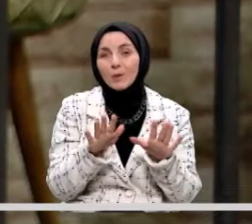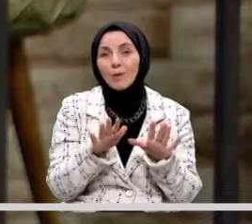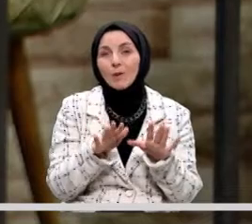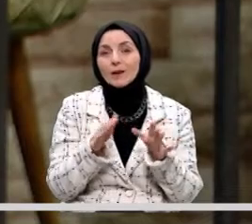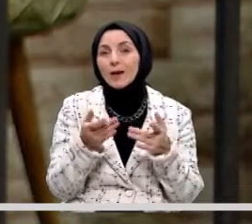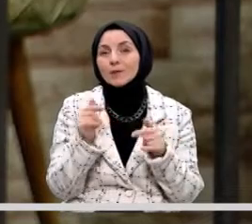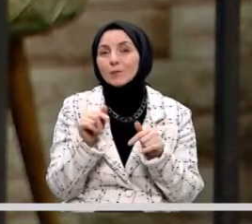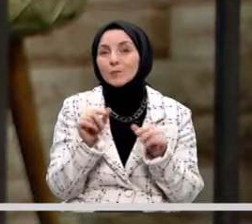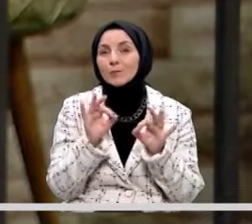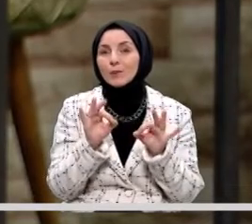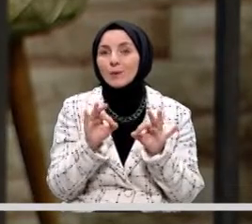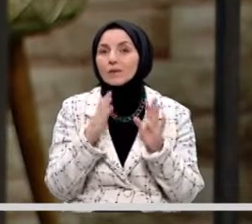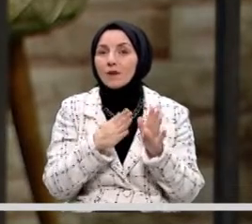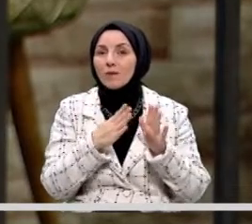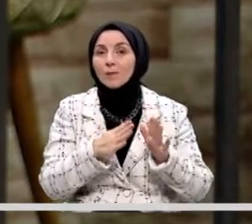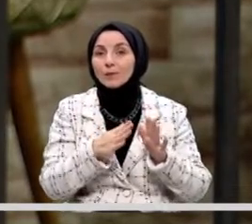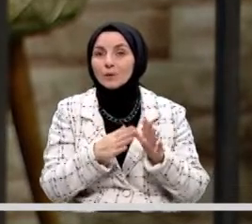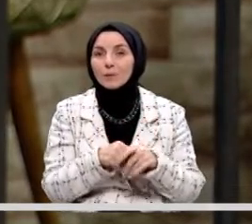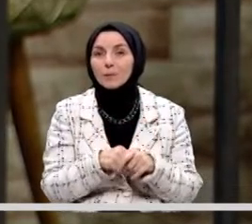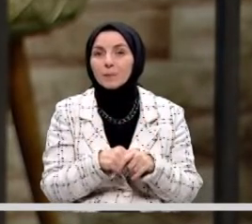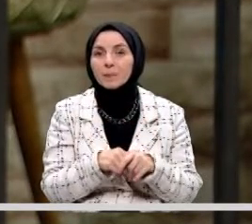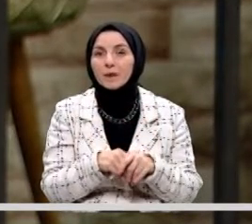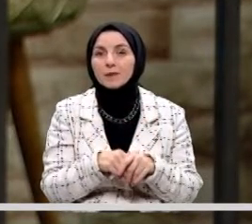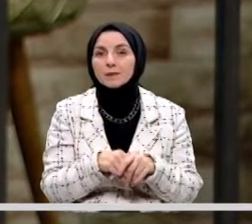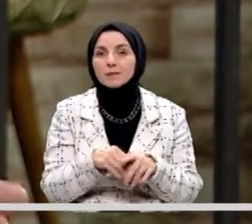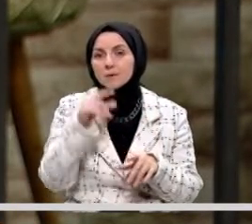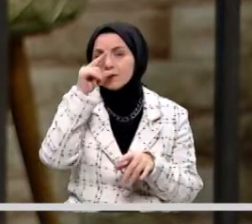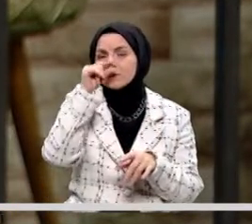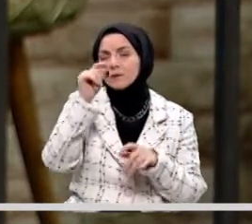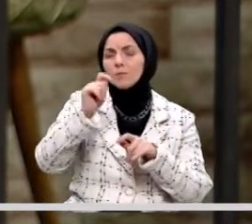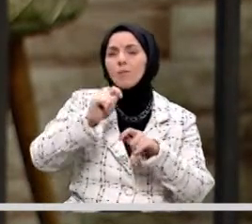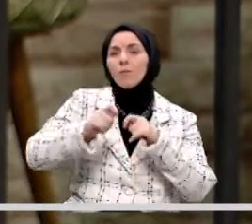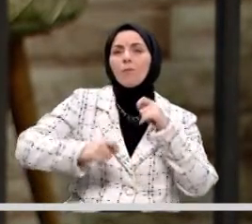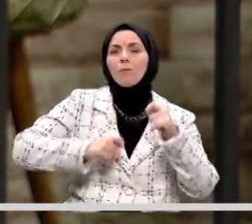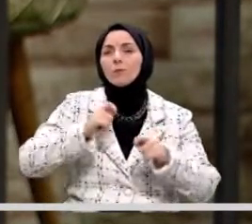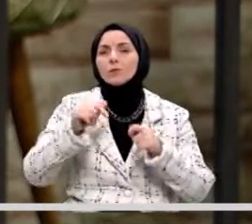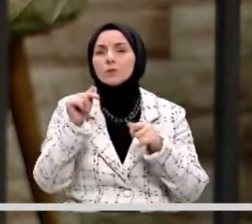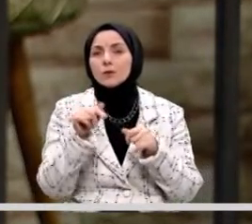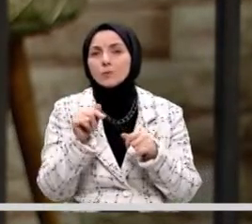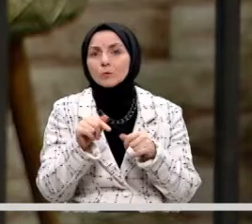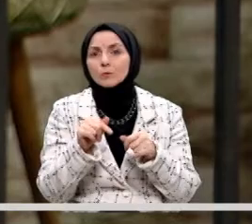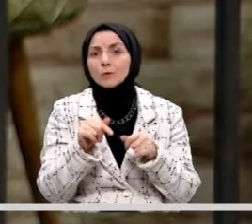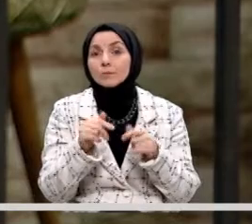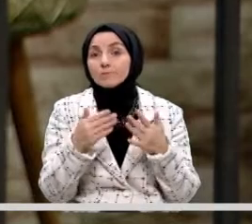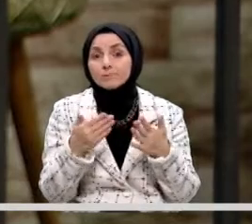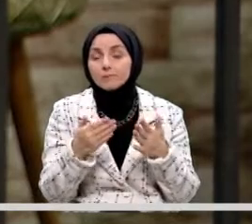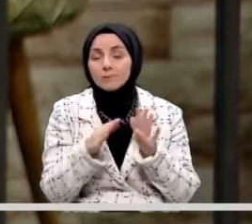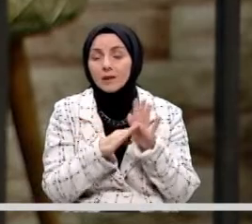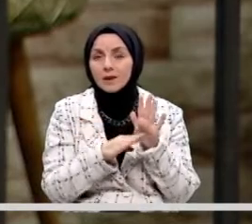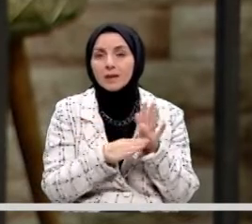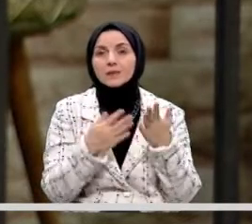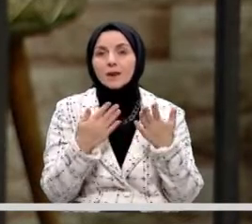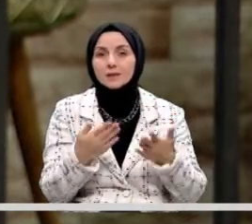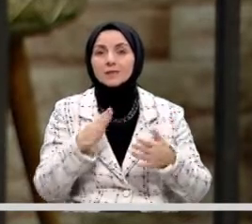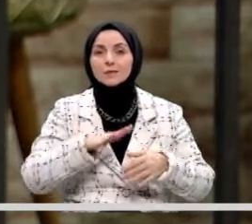gibi yani oyuncak salonuna gitmiş gibi çocukları binsin oraya gidecek Ay ne ki uğraşacak onunla yazı yazılacak Hayat Ya aslında